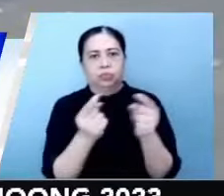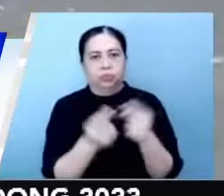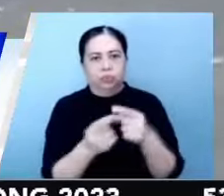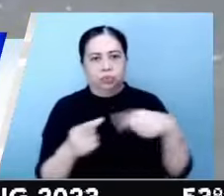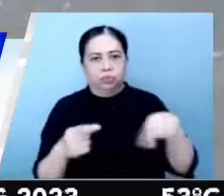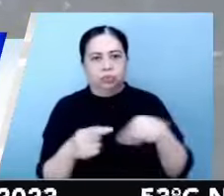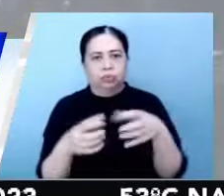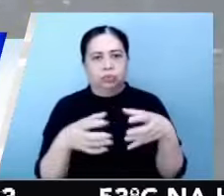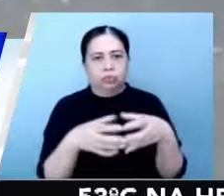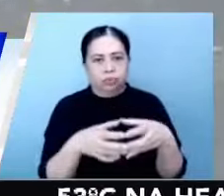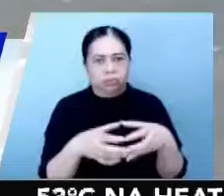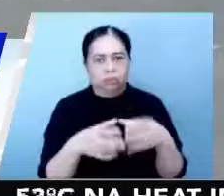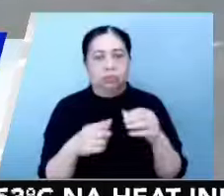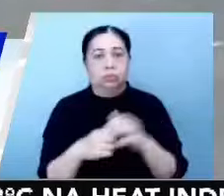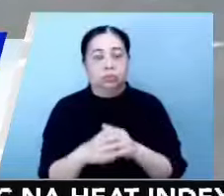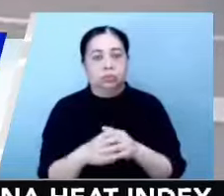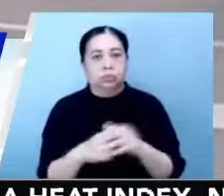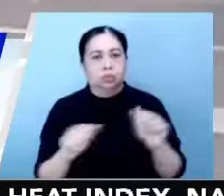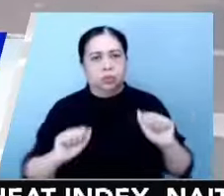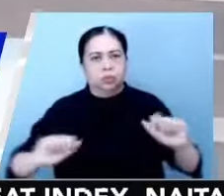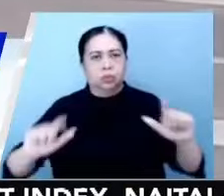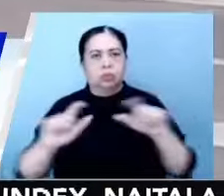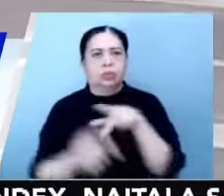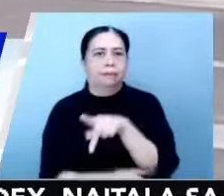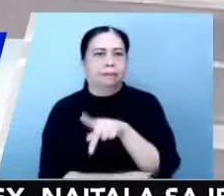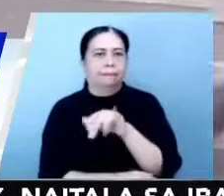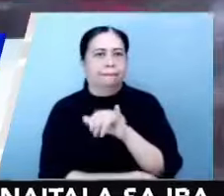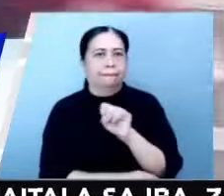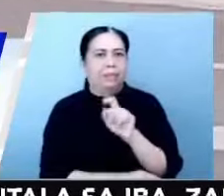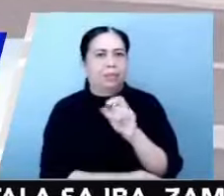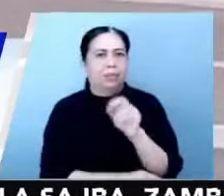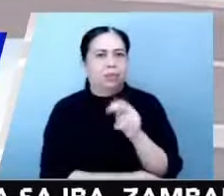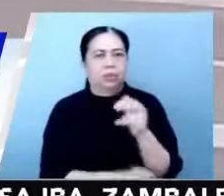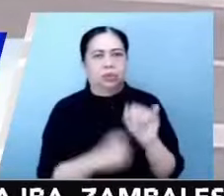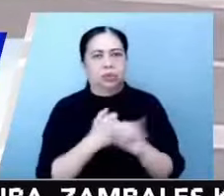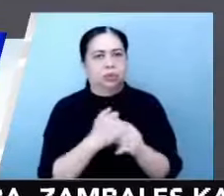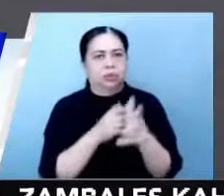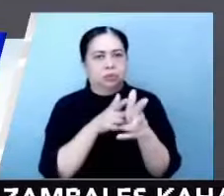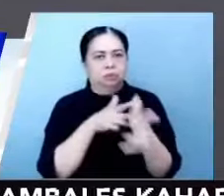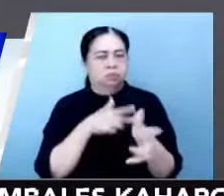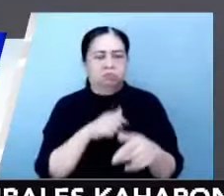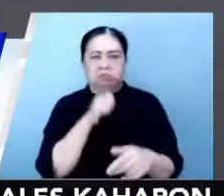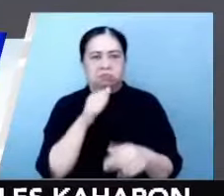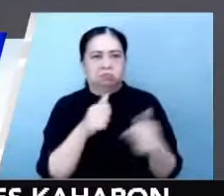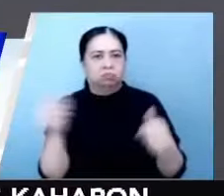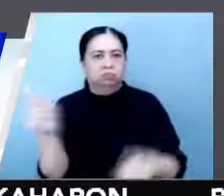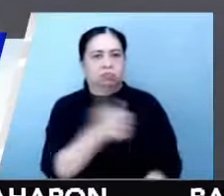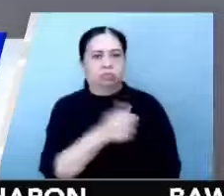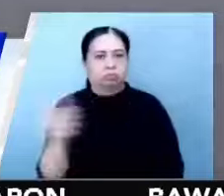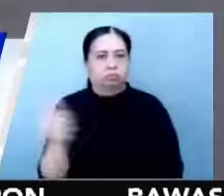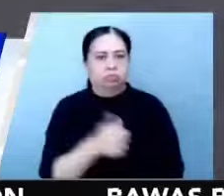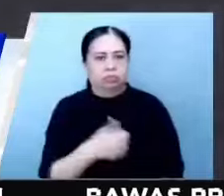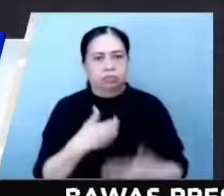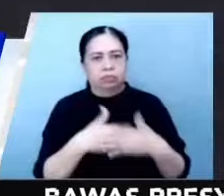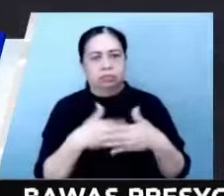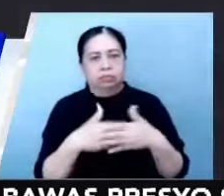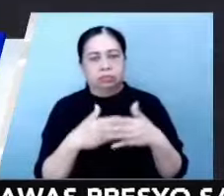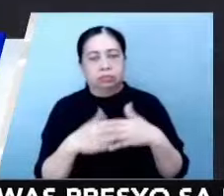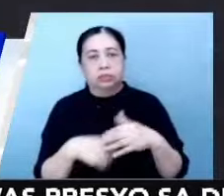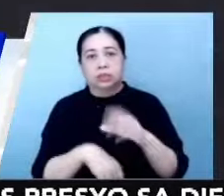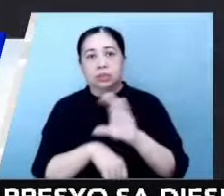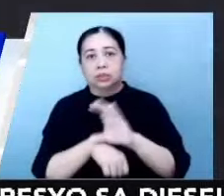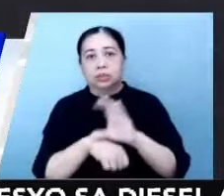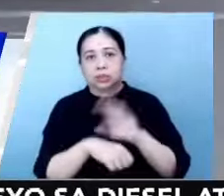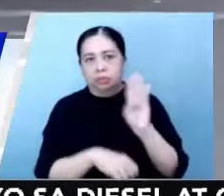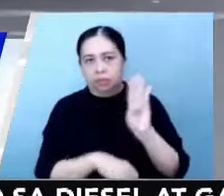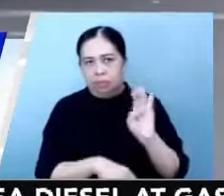at operators nationwide to piston ang kanilang mga jeepney na hindi pumasada sa service road ng Ross Boulevard malapit sa simbahan ng Baclaran. Sinabi ni Marlene